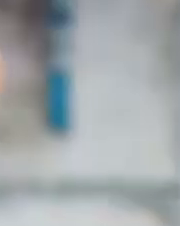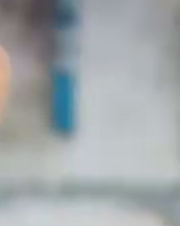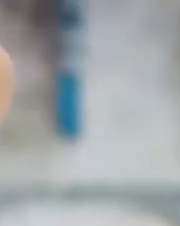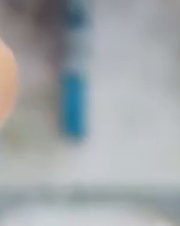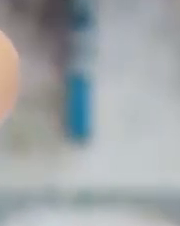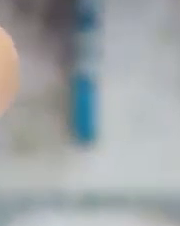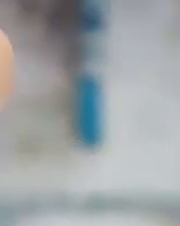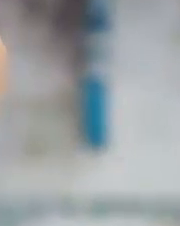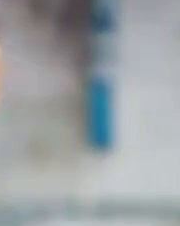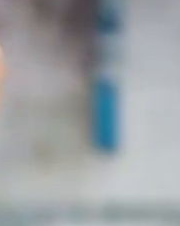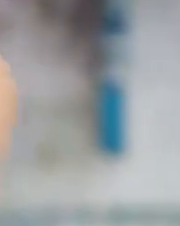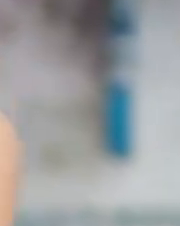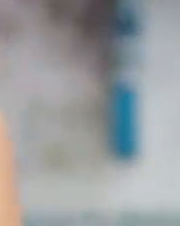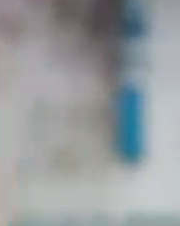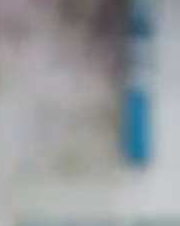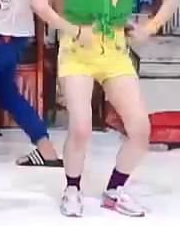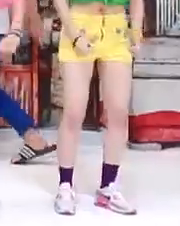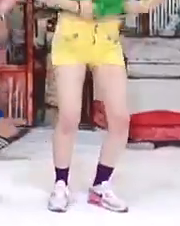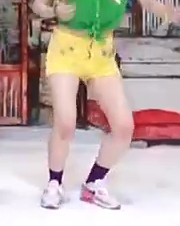갖고 가실게요